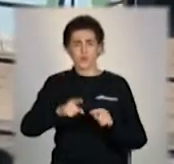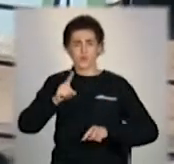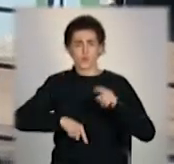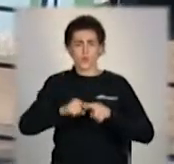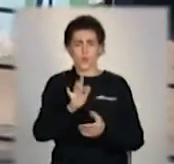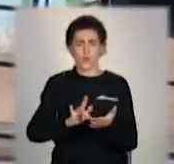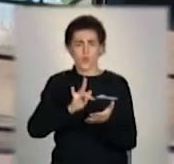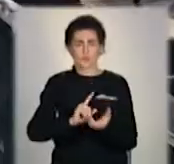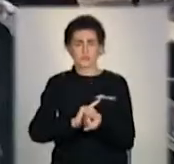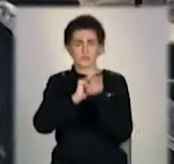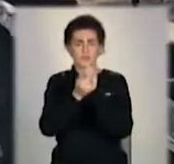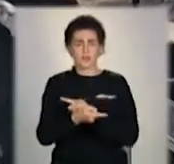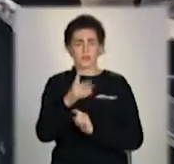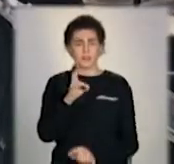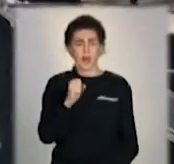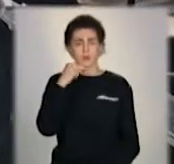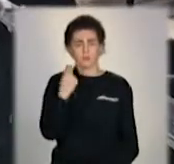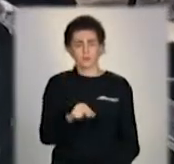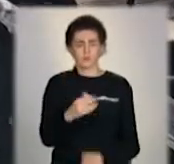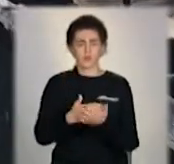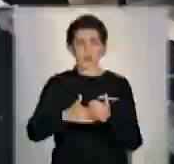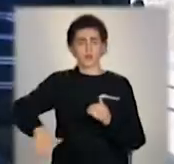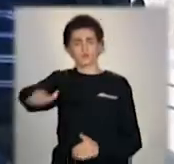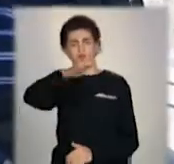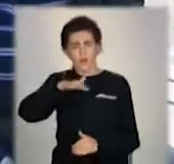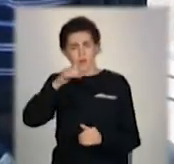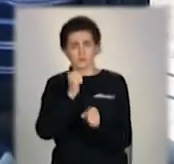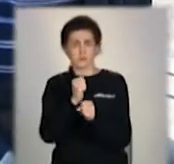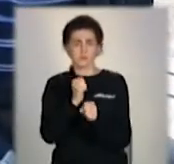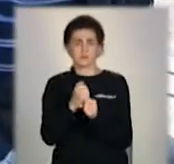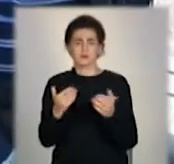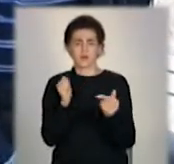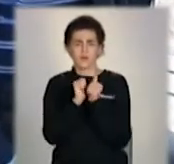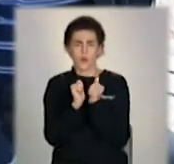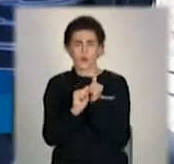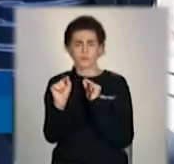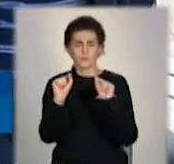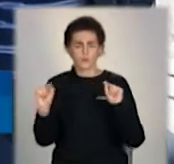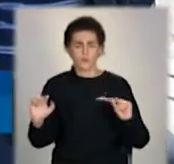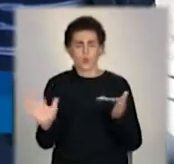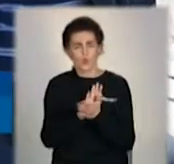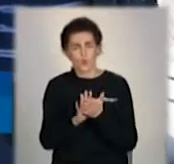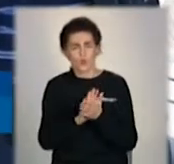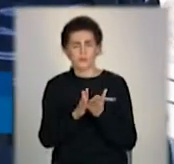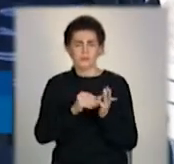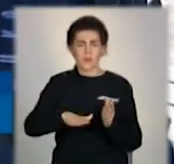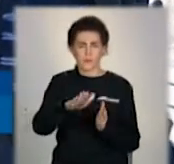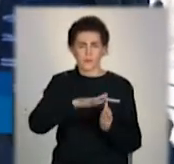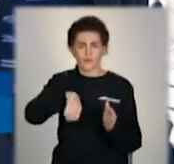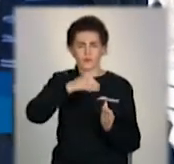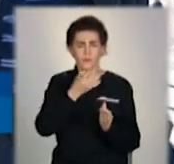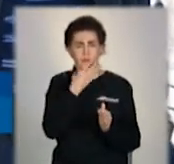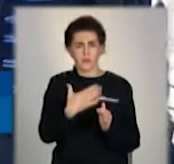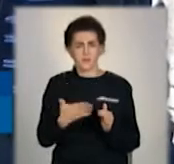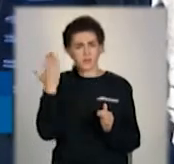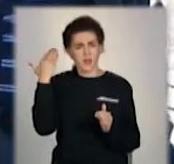змінюється на краще. Красивые вот ландшафты, я вижу, делают. Каждый клочочек убирают землю. Эти все, я